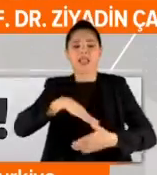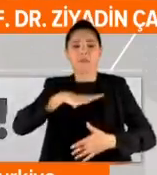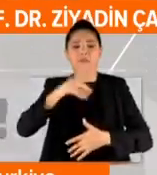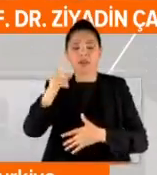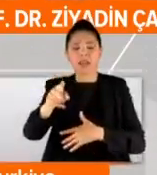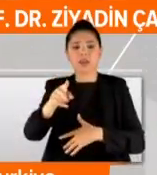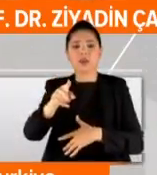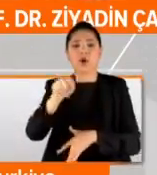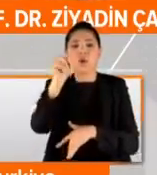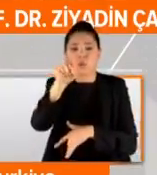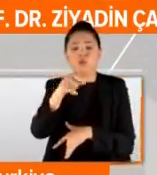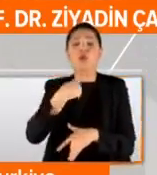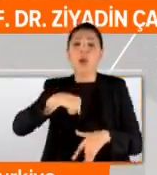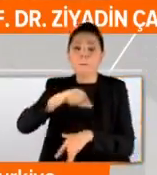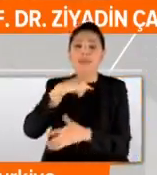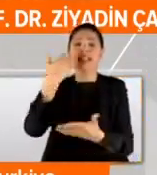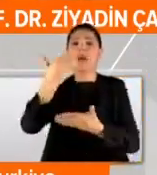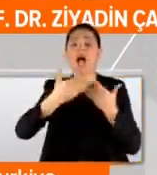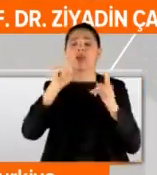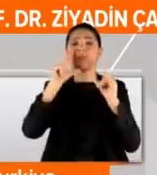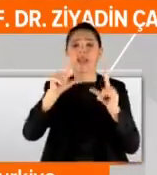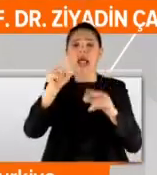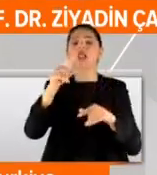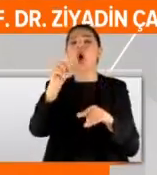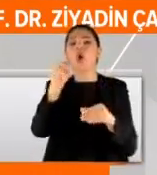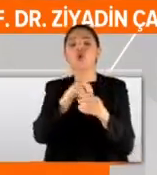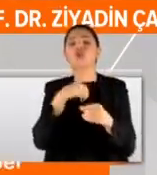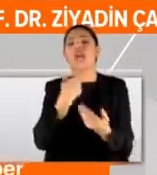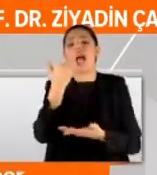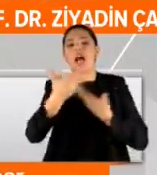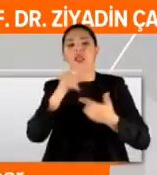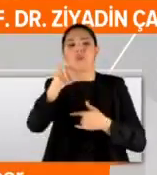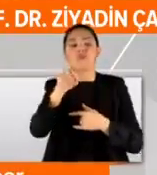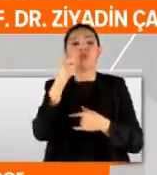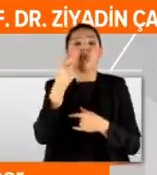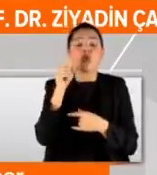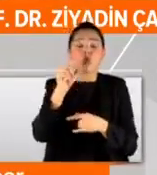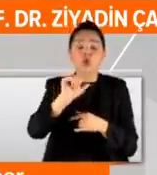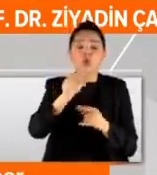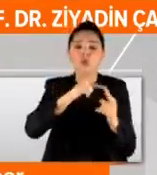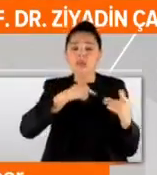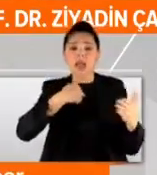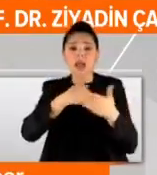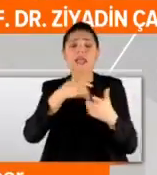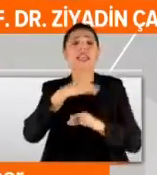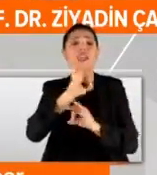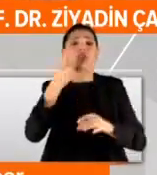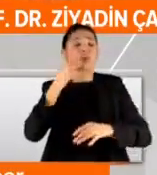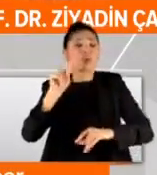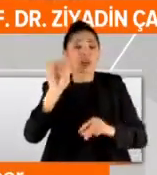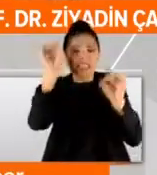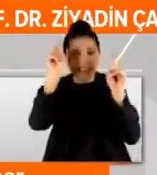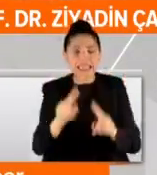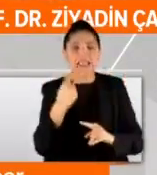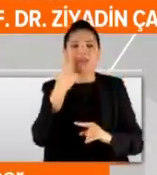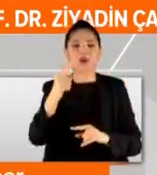güzel değindiniz. Yani bunu bizim zaten anlatabilmemiz lazım. Onun için söyledim, hani bugüne kadar görmediğimiz bir görüntüydü. Çünkü bildiğim kadarıyla insanın